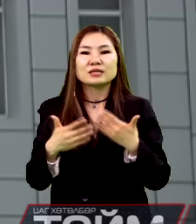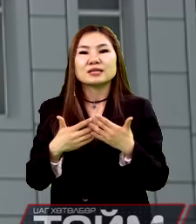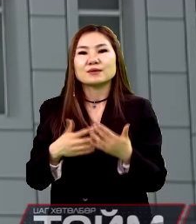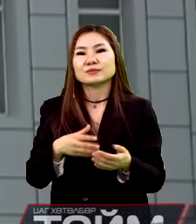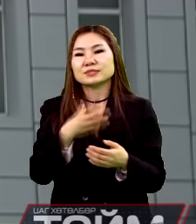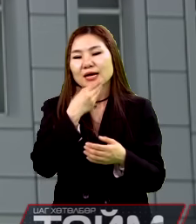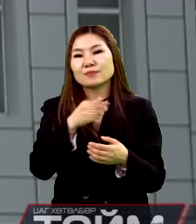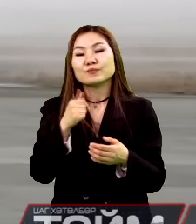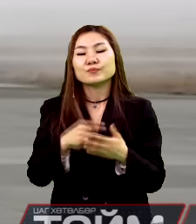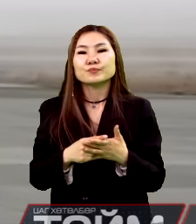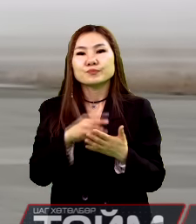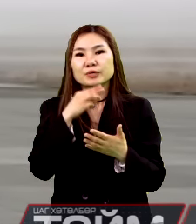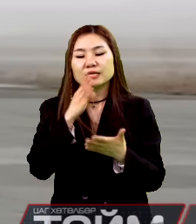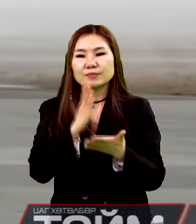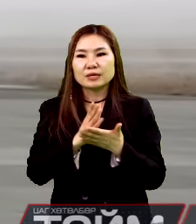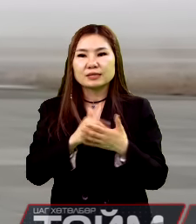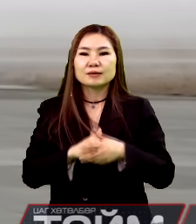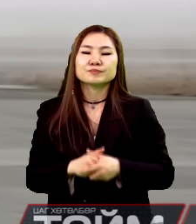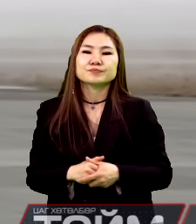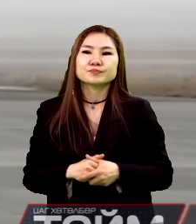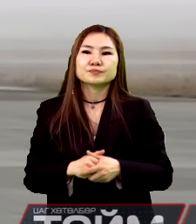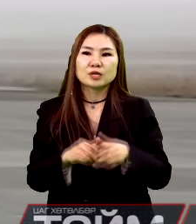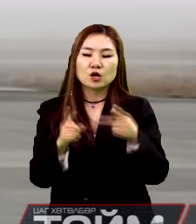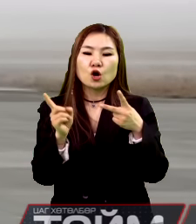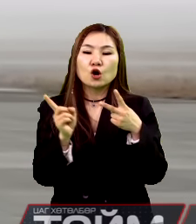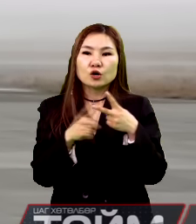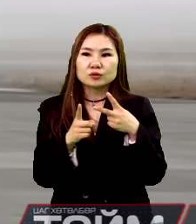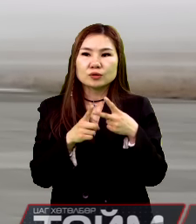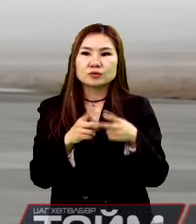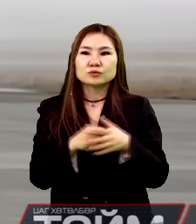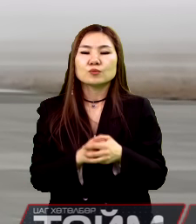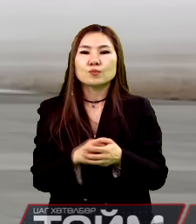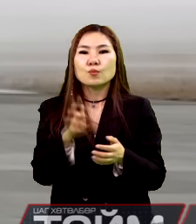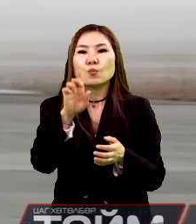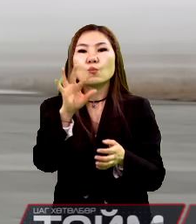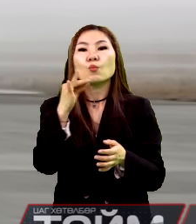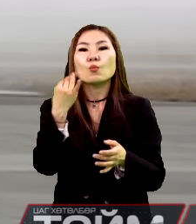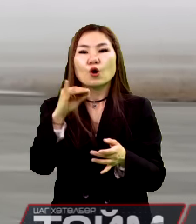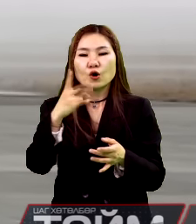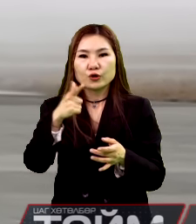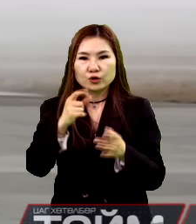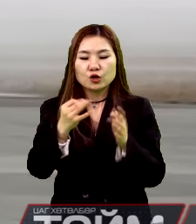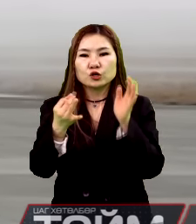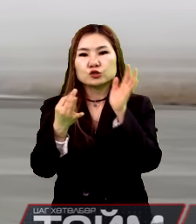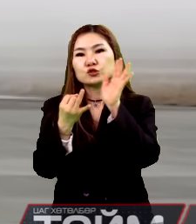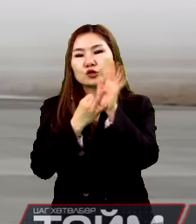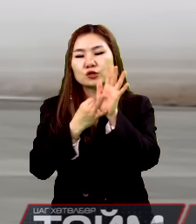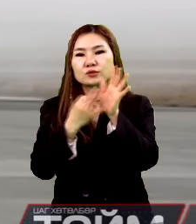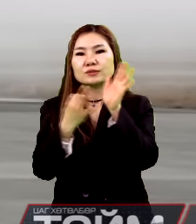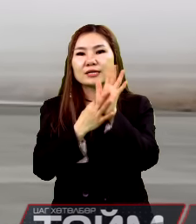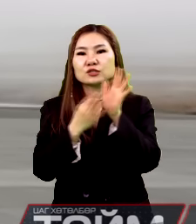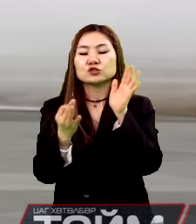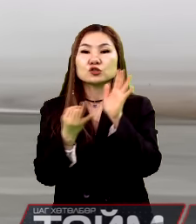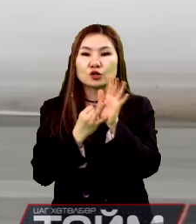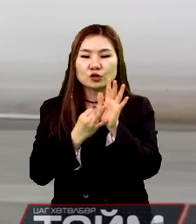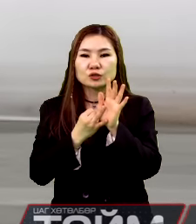бас манай бас одоо Мөнх хааныхаа нэрээр нэрлсэн Boeing 787 9 гэдэг одоо